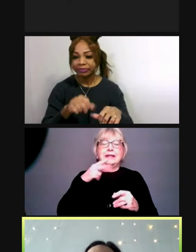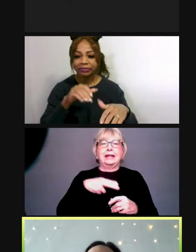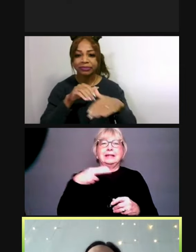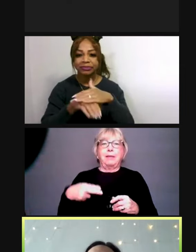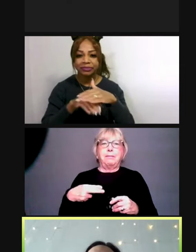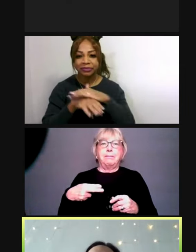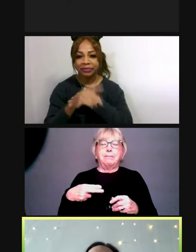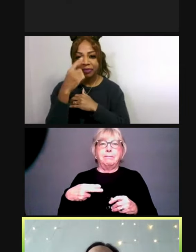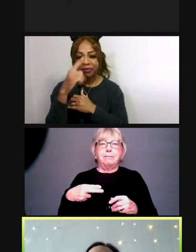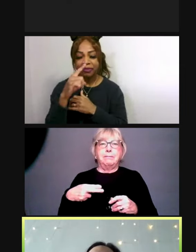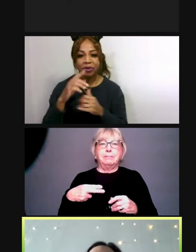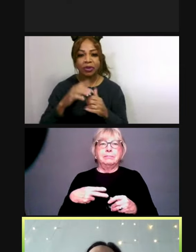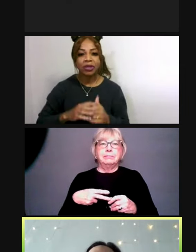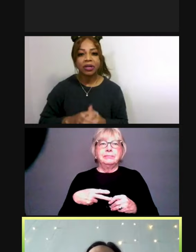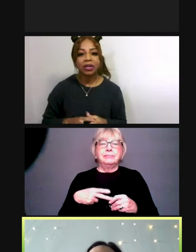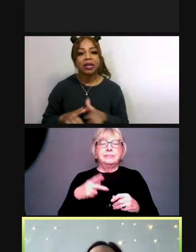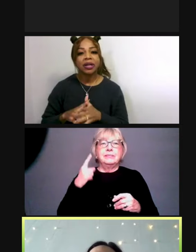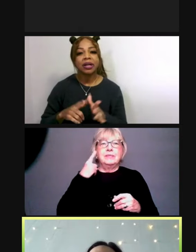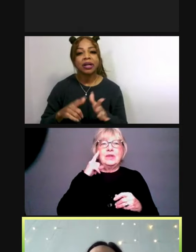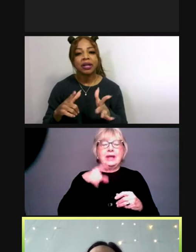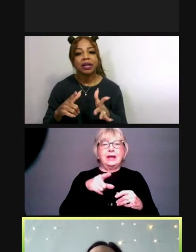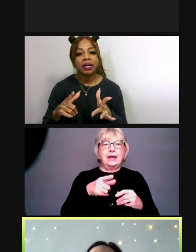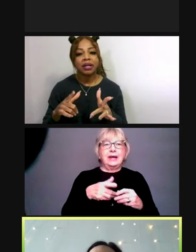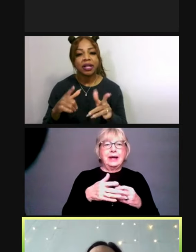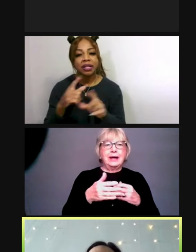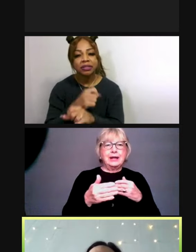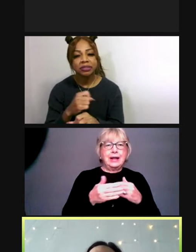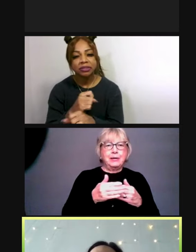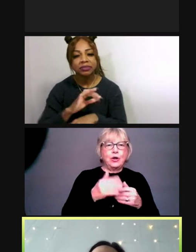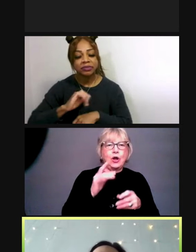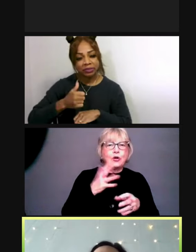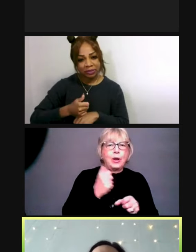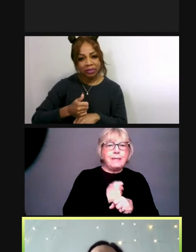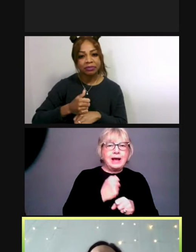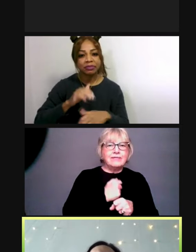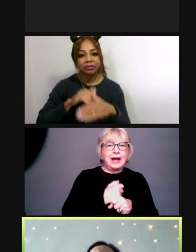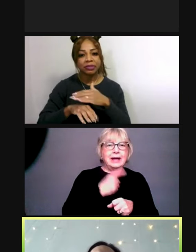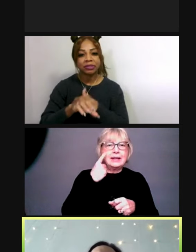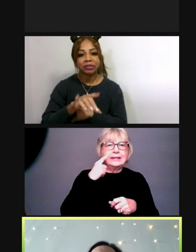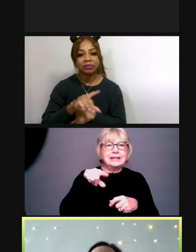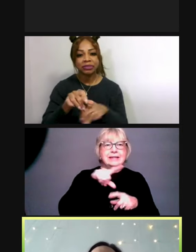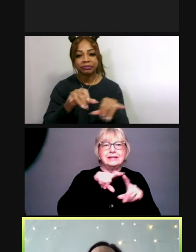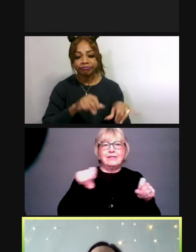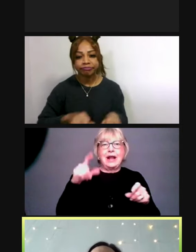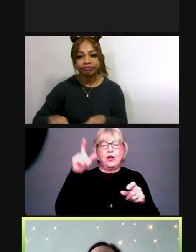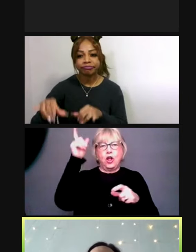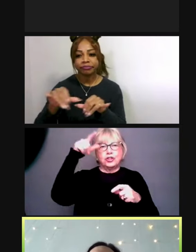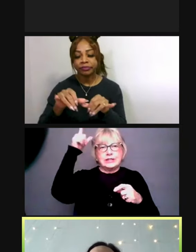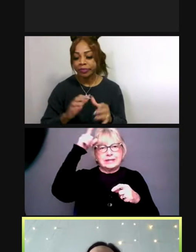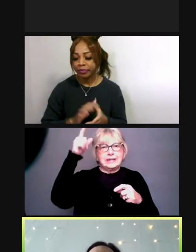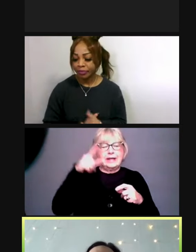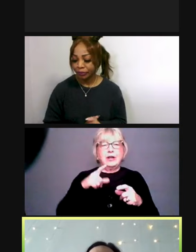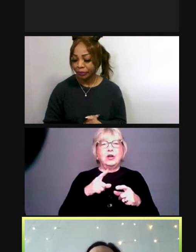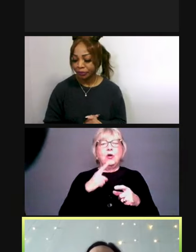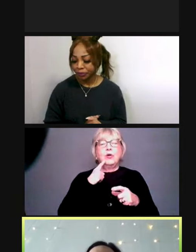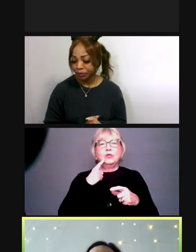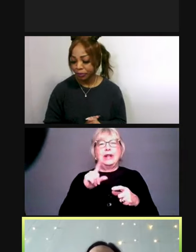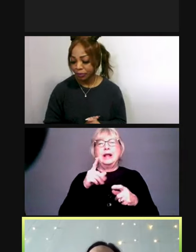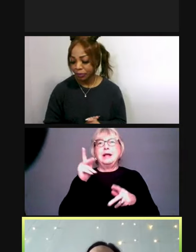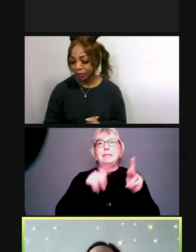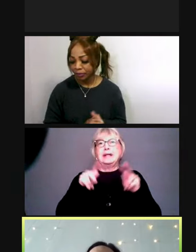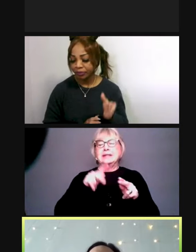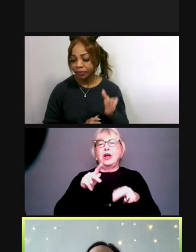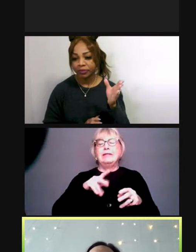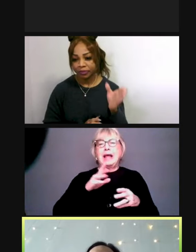et cette approche de la case à cocher considère l'accès comme un ensemble de logistiques qui établissent des normes d'accessibilité mais qui sont minimales.